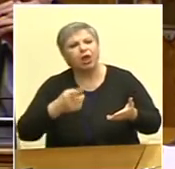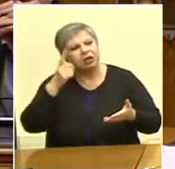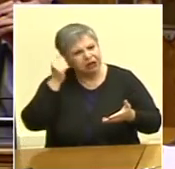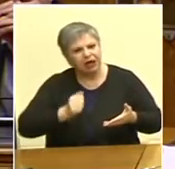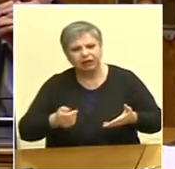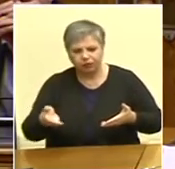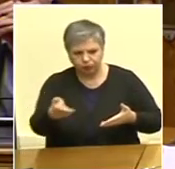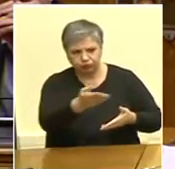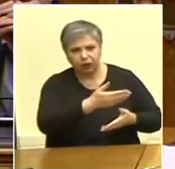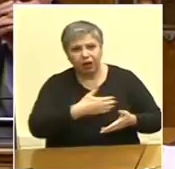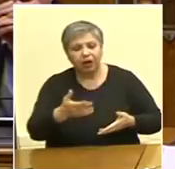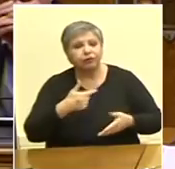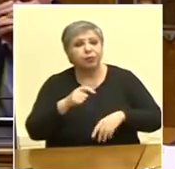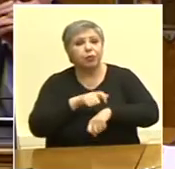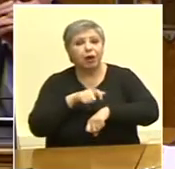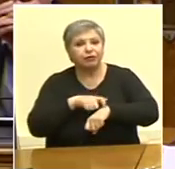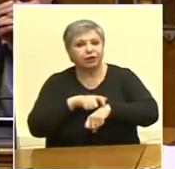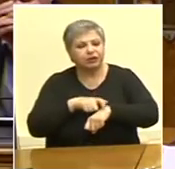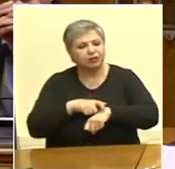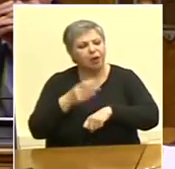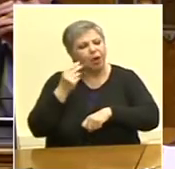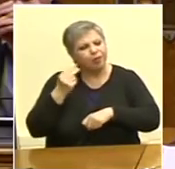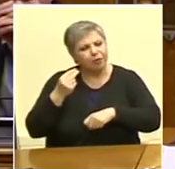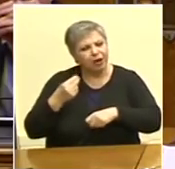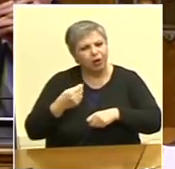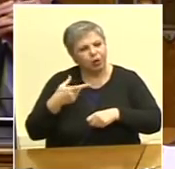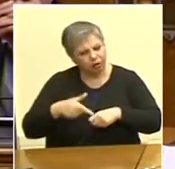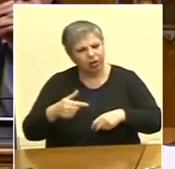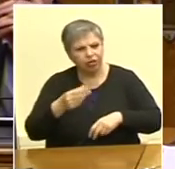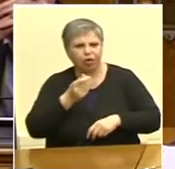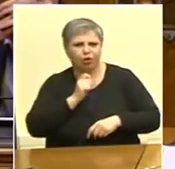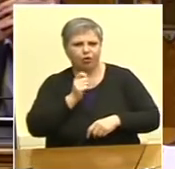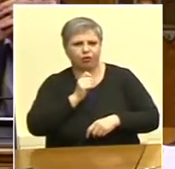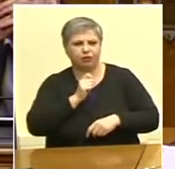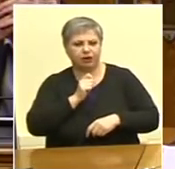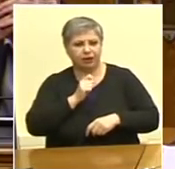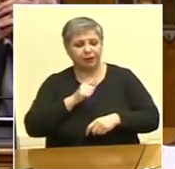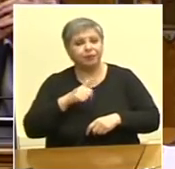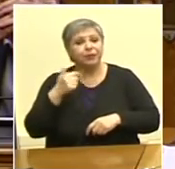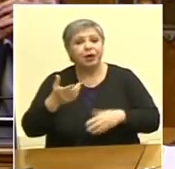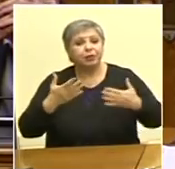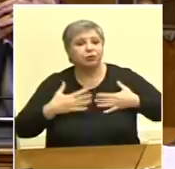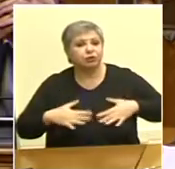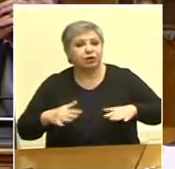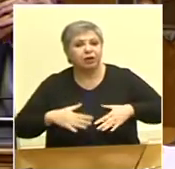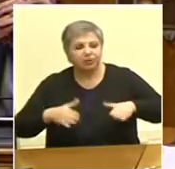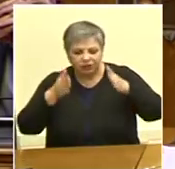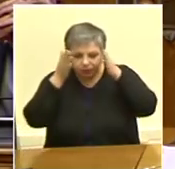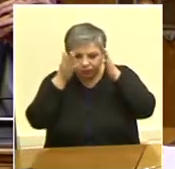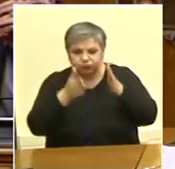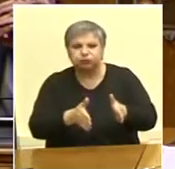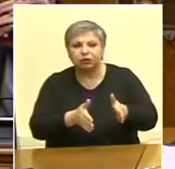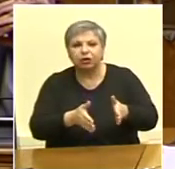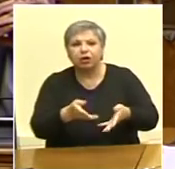ακούει. Όμως, κύριε Μητσοτάκη, εμείς επικεντρώσαμε τη διαπραγμάτευσή μας